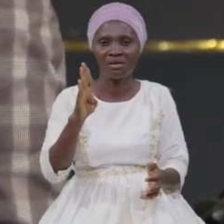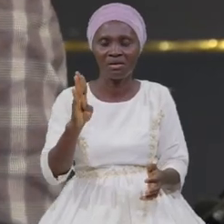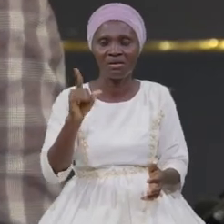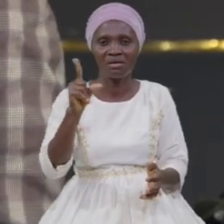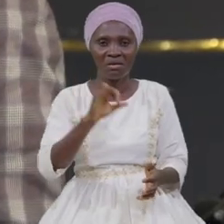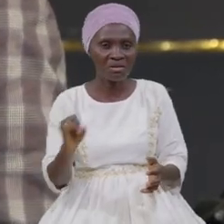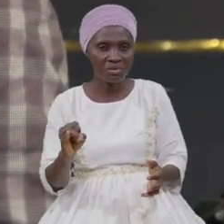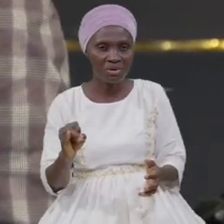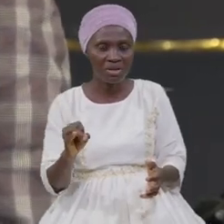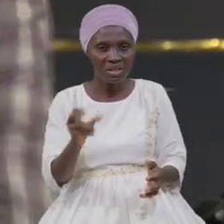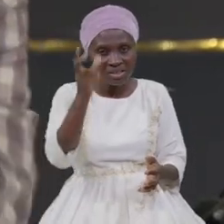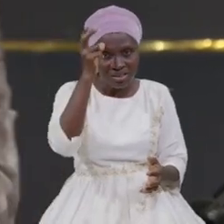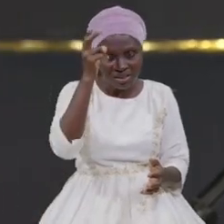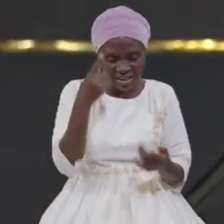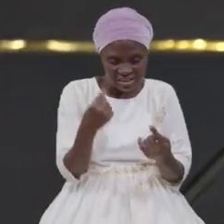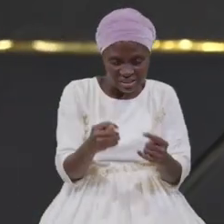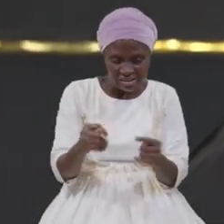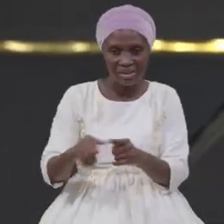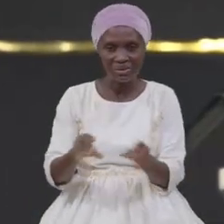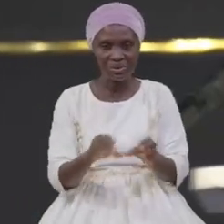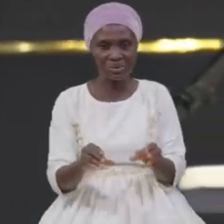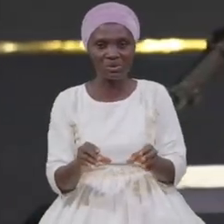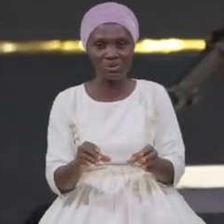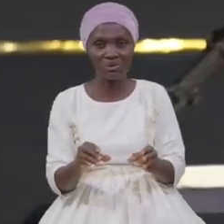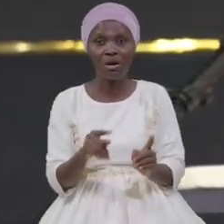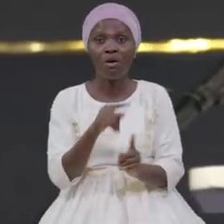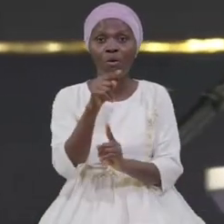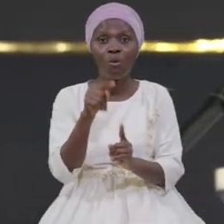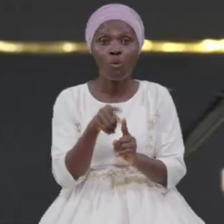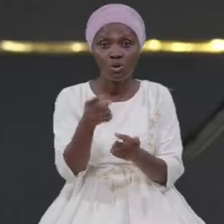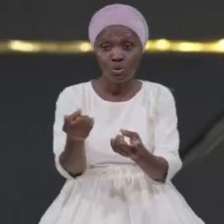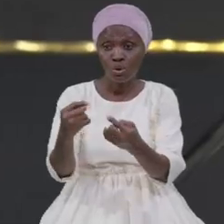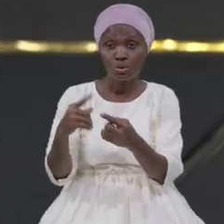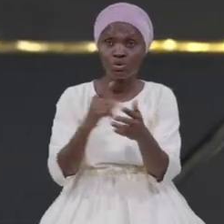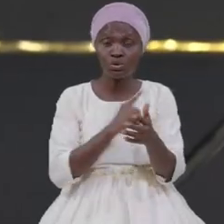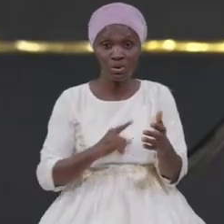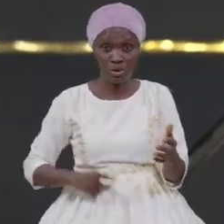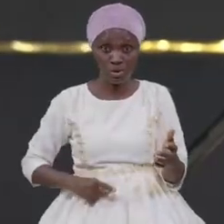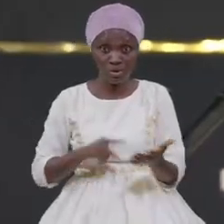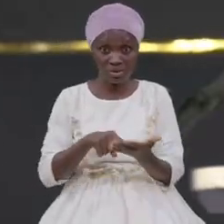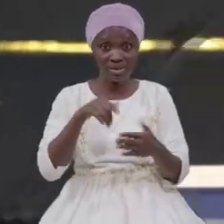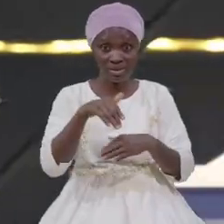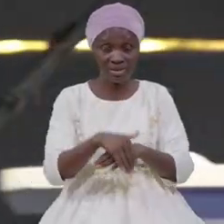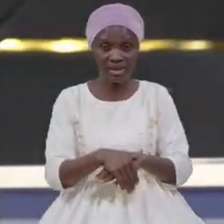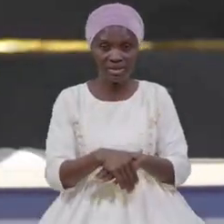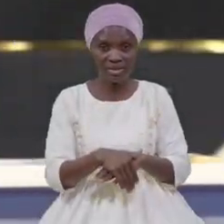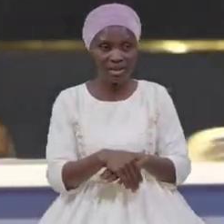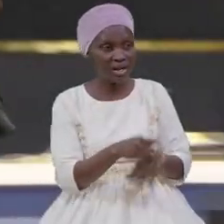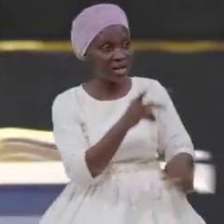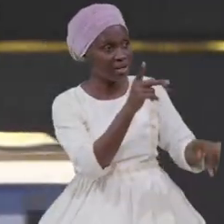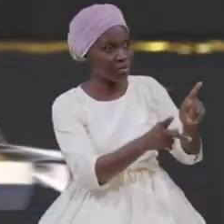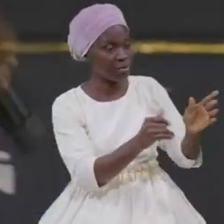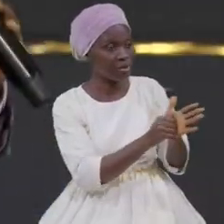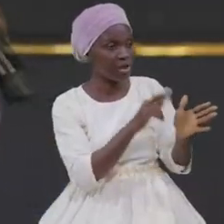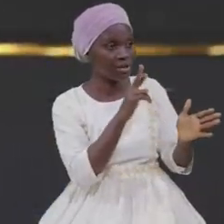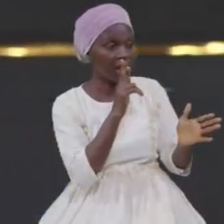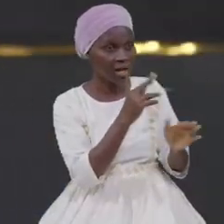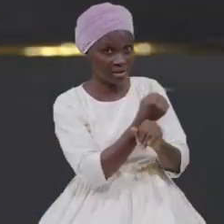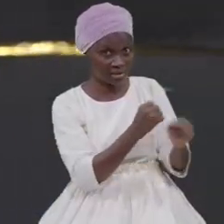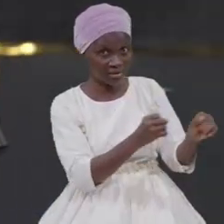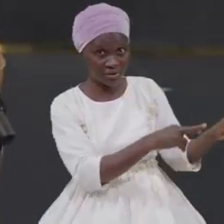les jeux du diable, quand tu viens au Seigneur ce soir, oui, tu es sauvé par le problème. Ceux qui sont sauvés, nés